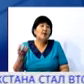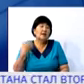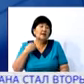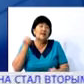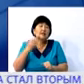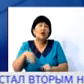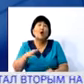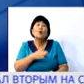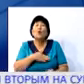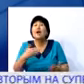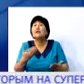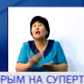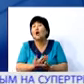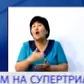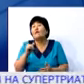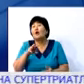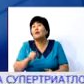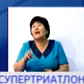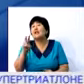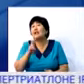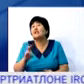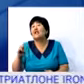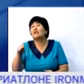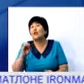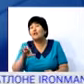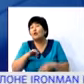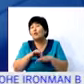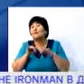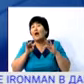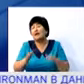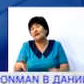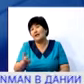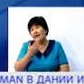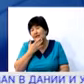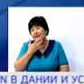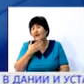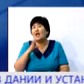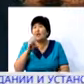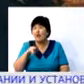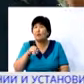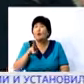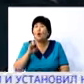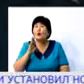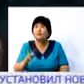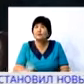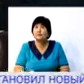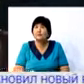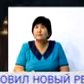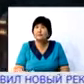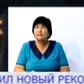Центр Рухани Жангру в формате National Taste провел акцию национальных напитков.